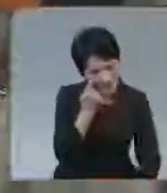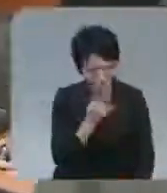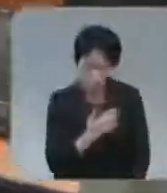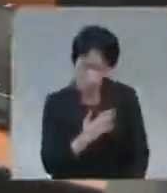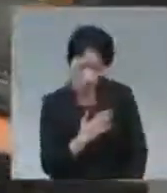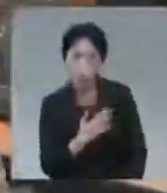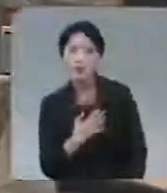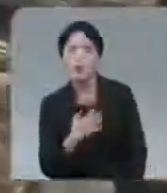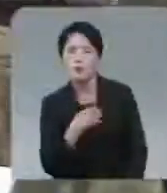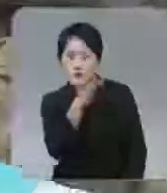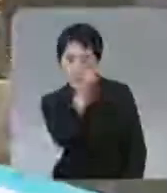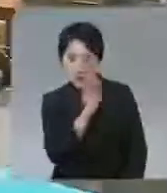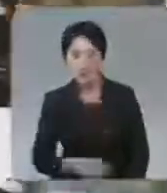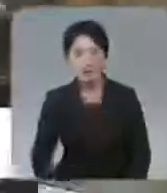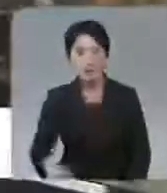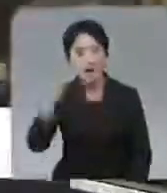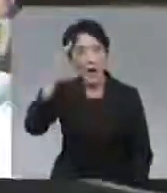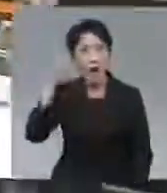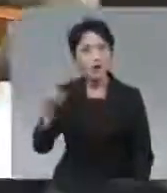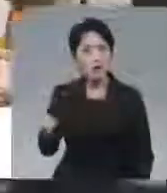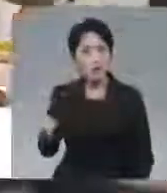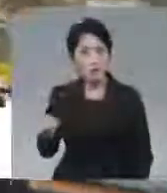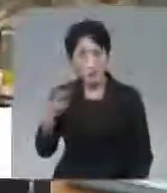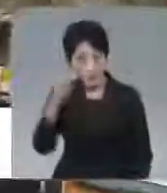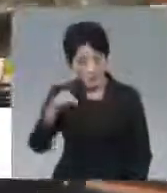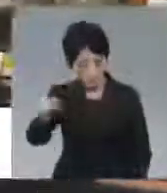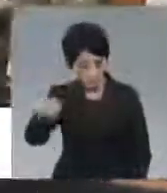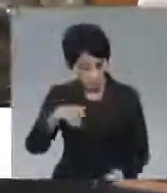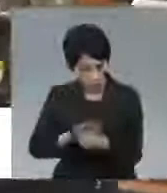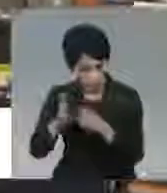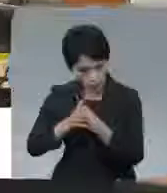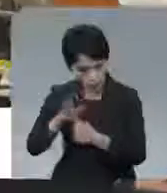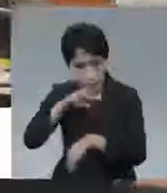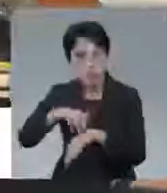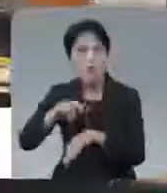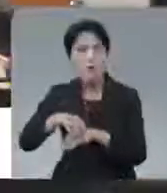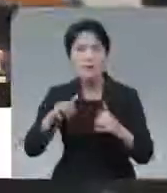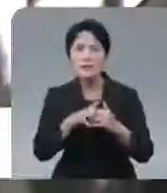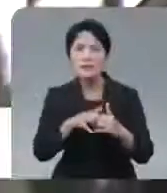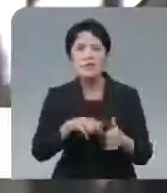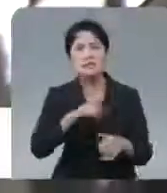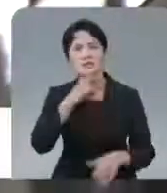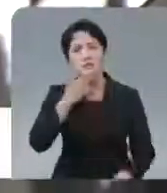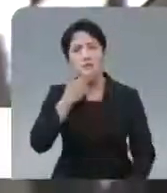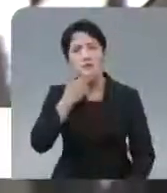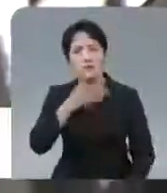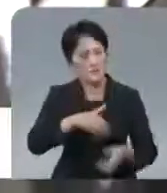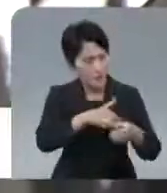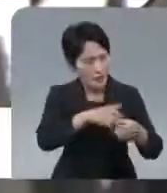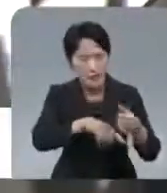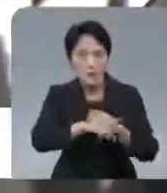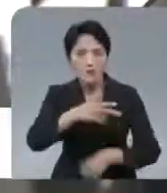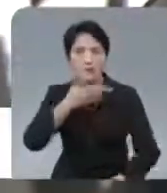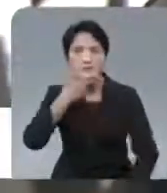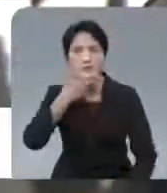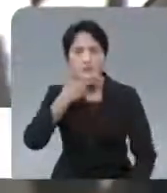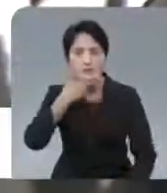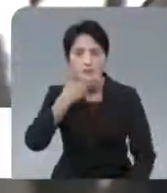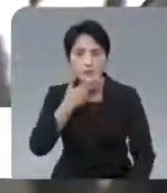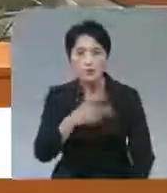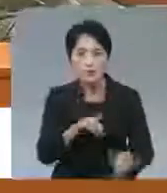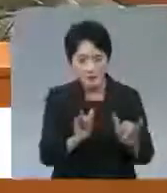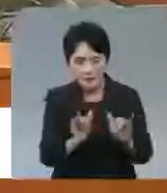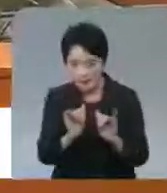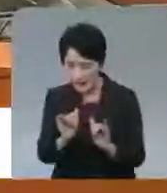通信線を通じた通話に応答しませんでした北韓が新型戦略兵器の桜試験を